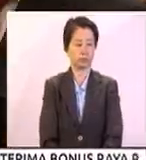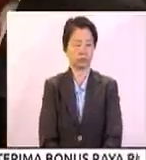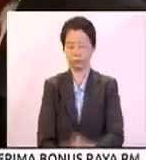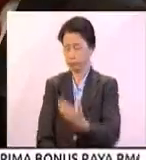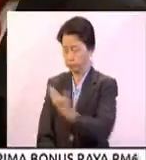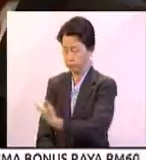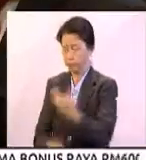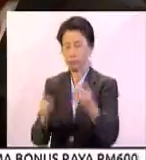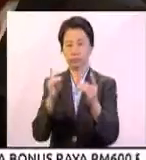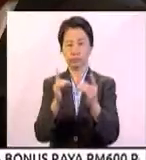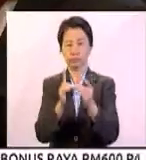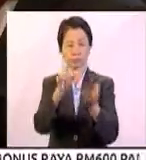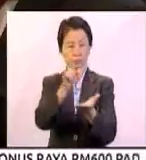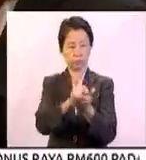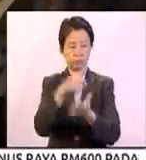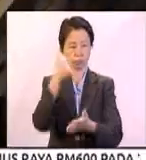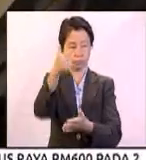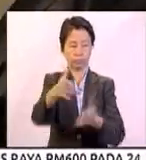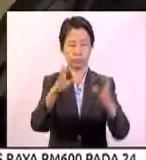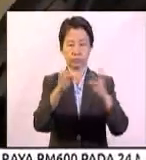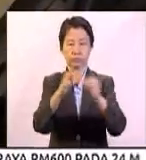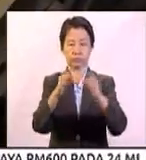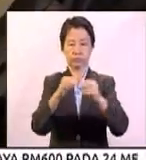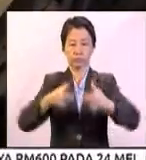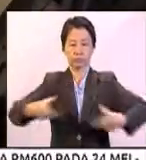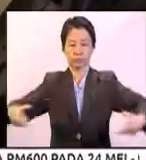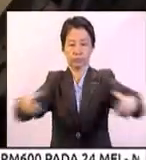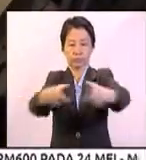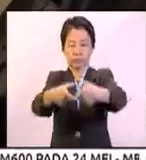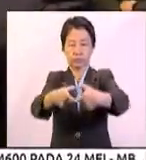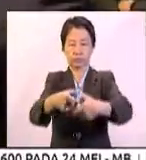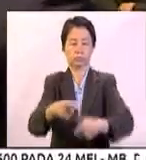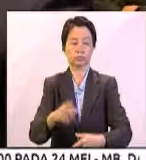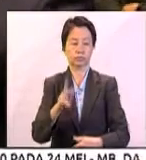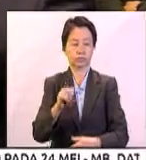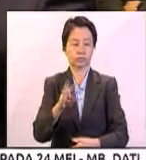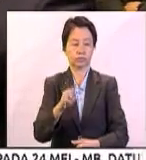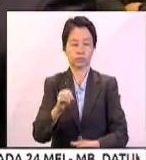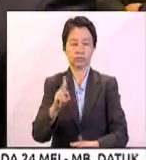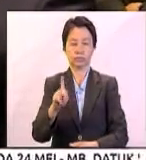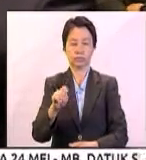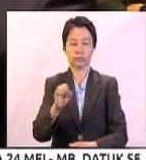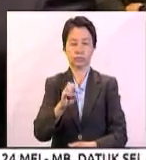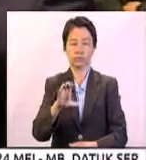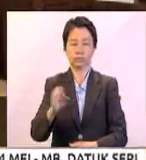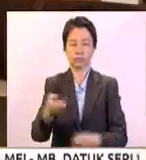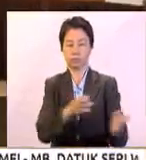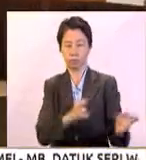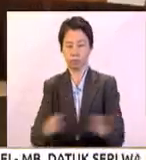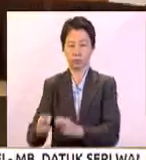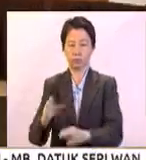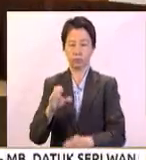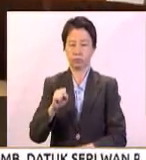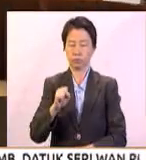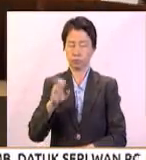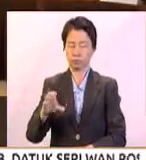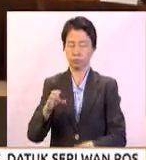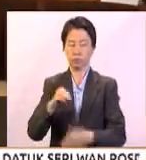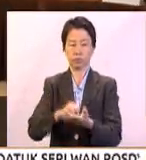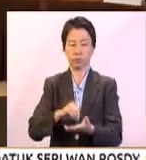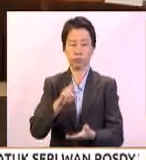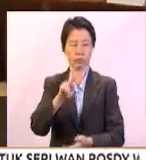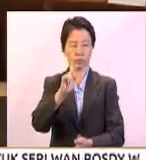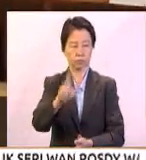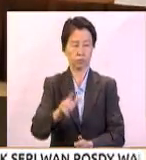Beliau ditemui media selepas menghadiri mesyuarat meja bulat FinTech 2019 anjuran Suruhanjaya Security SC di Ibu